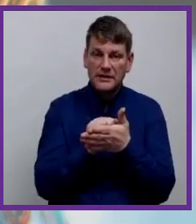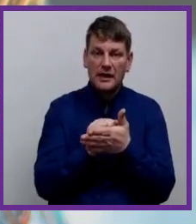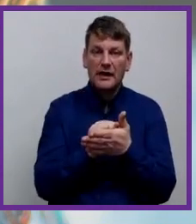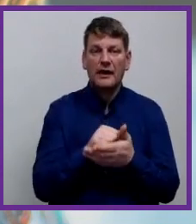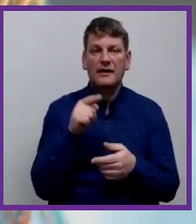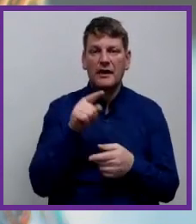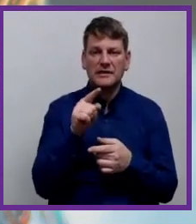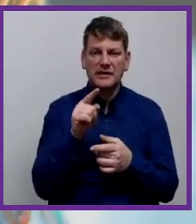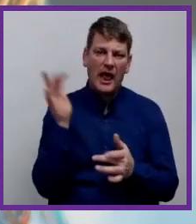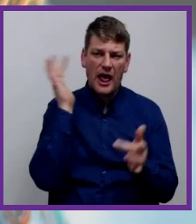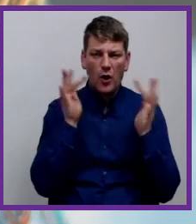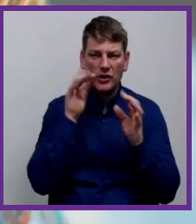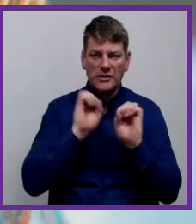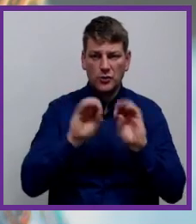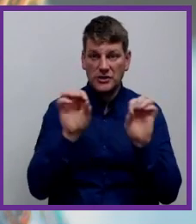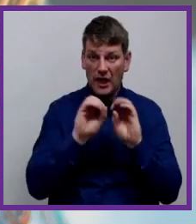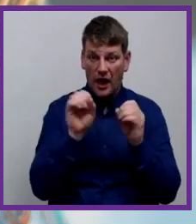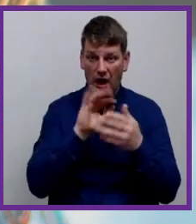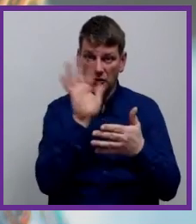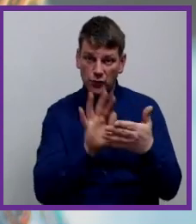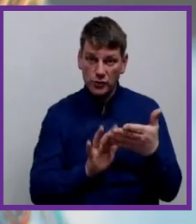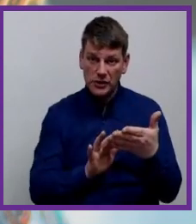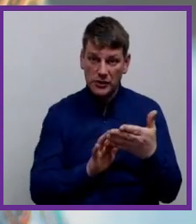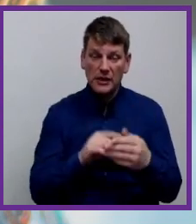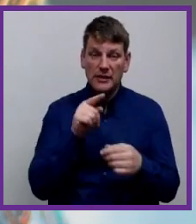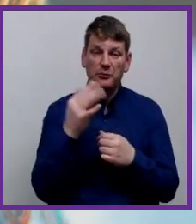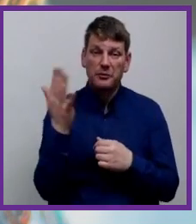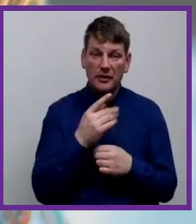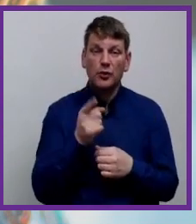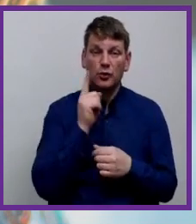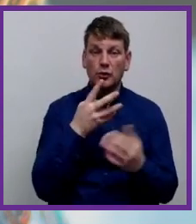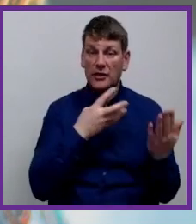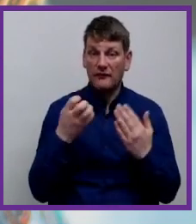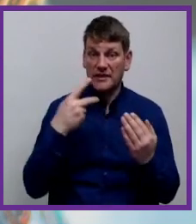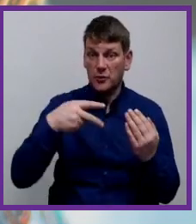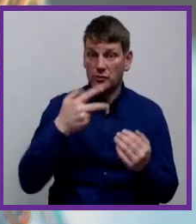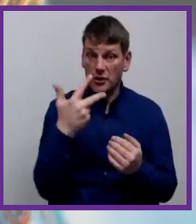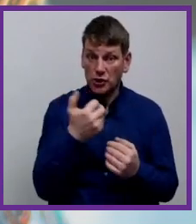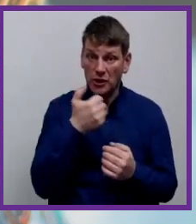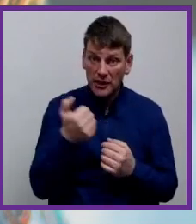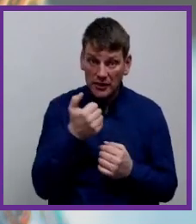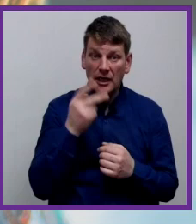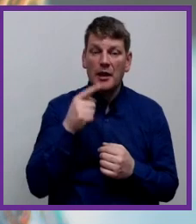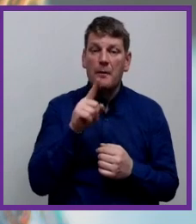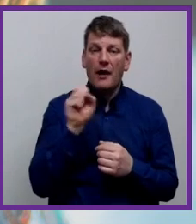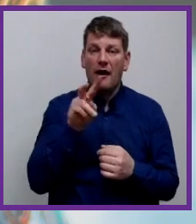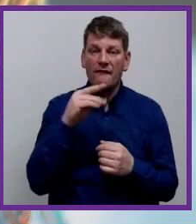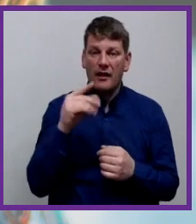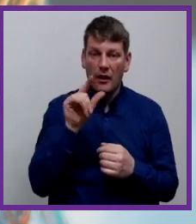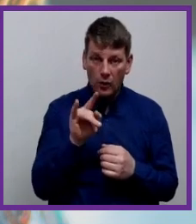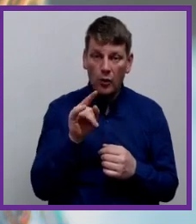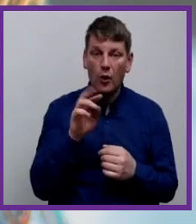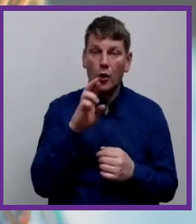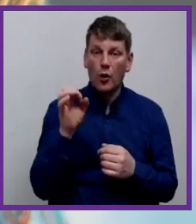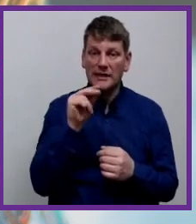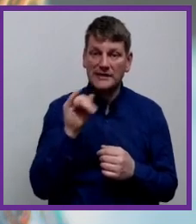publicēja tādus erotiskus stāstus. Nu, un tad pienāca 1923. Gads, kad Pāvila Rozīte par šiem te